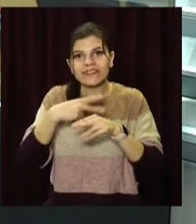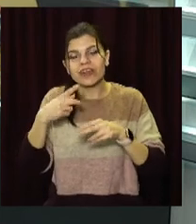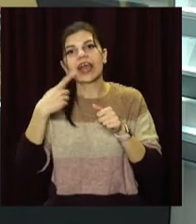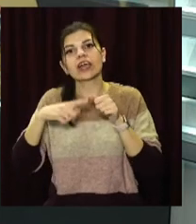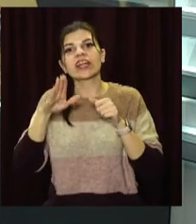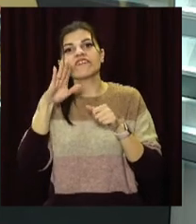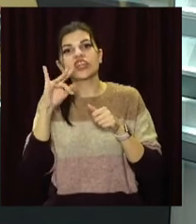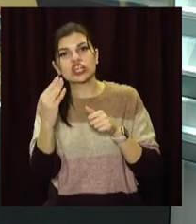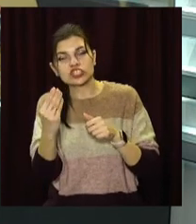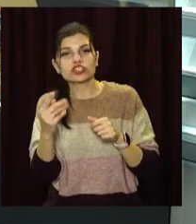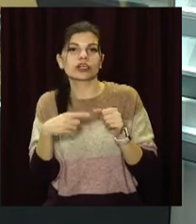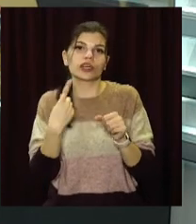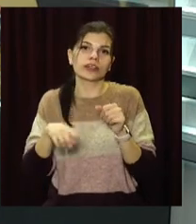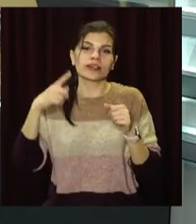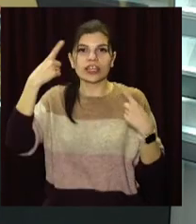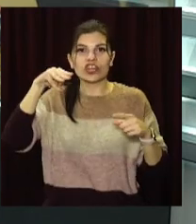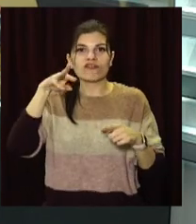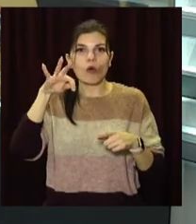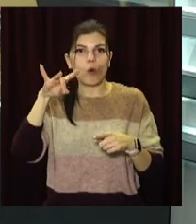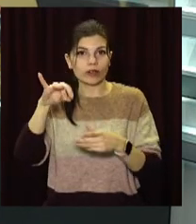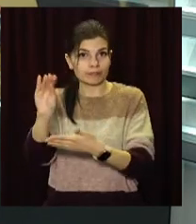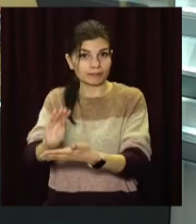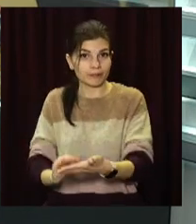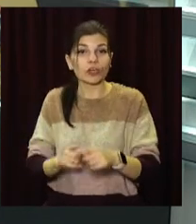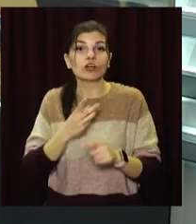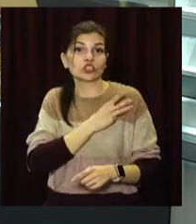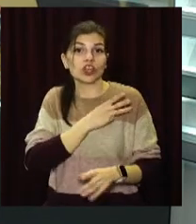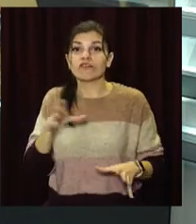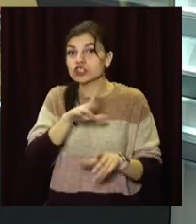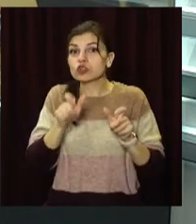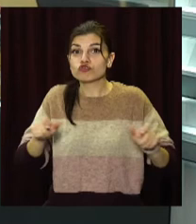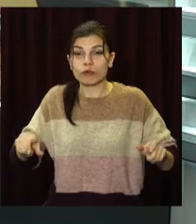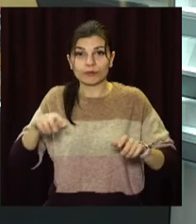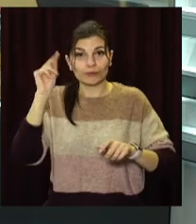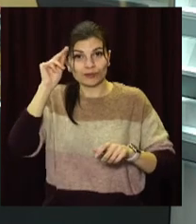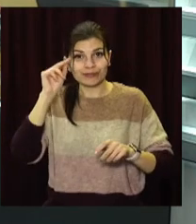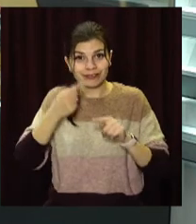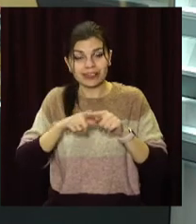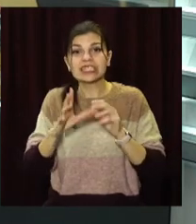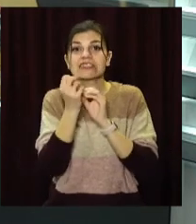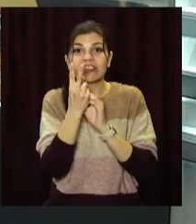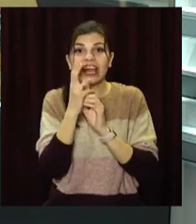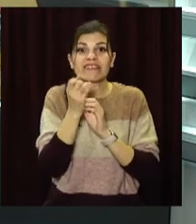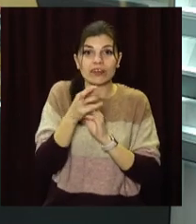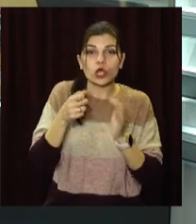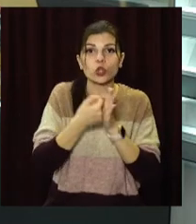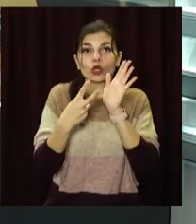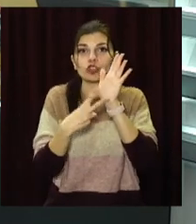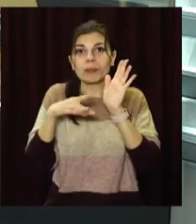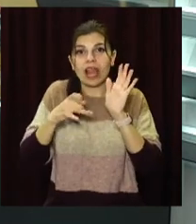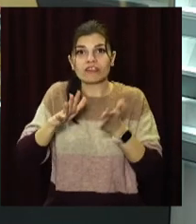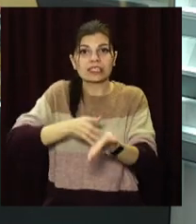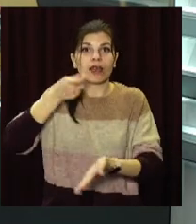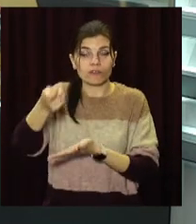або ж твори. Взяти участь у конкурсі можуть всі бажаючі школярі. Заявки слід подавати із 12 квітня до 7